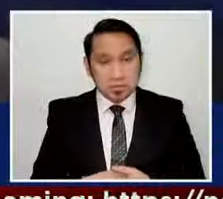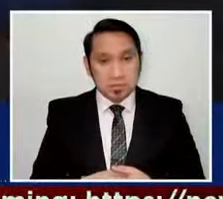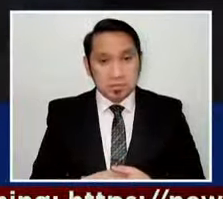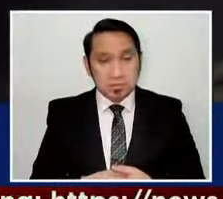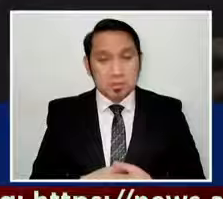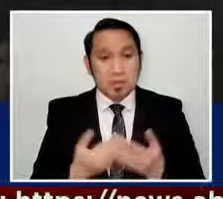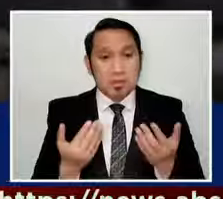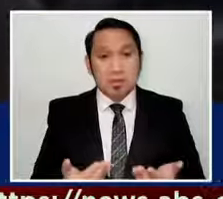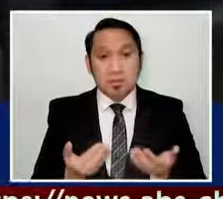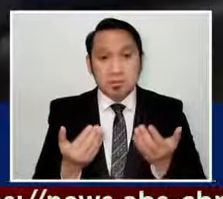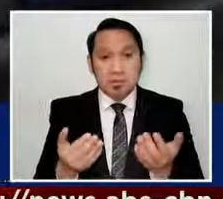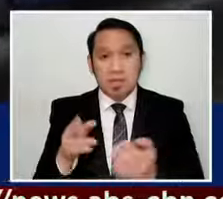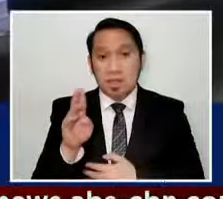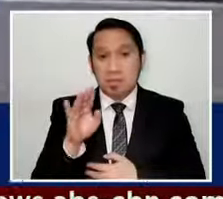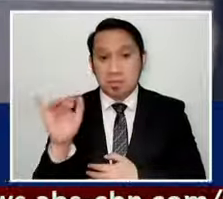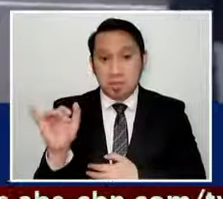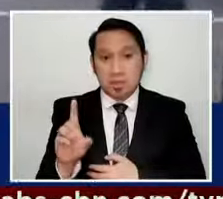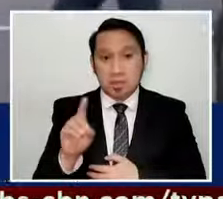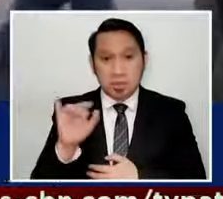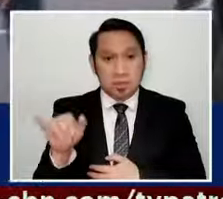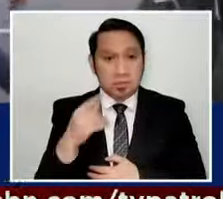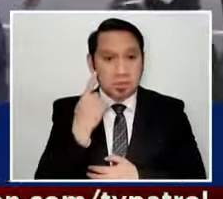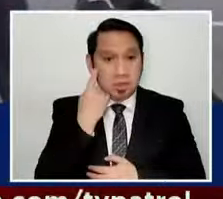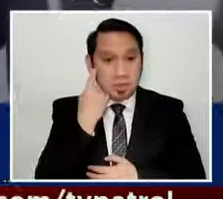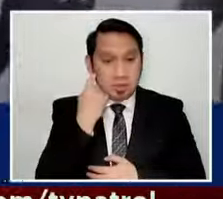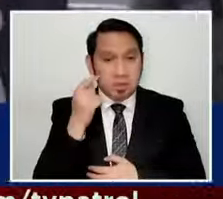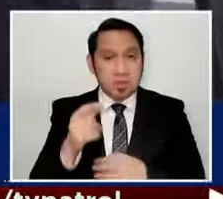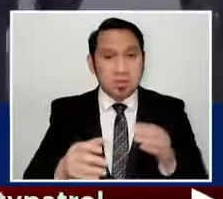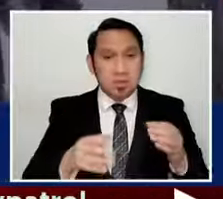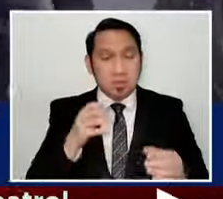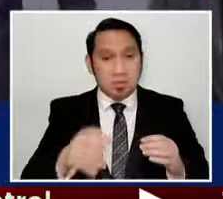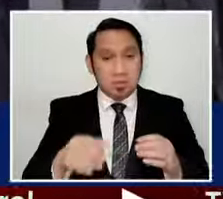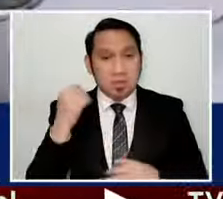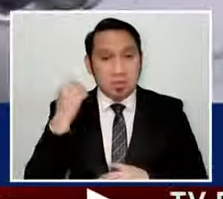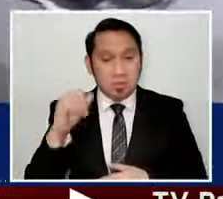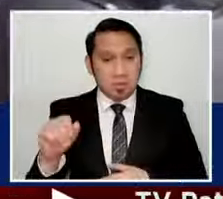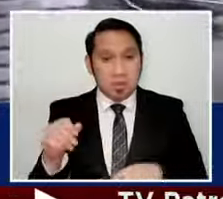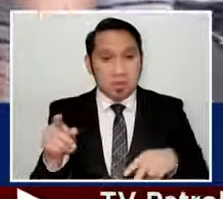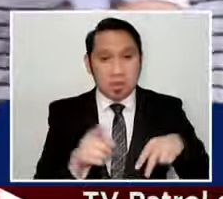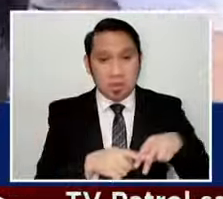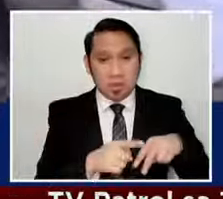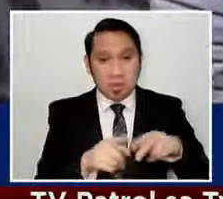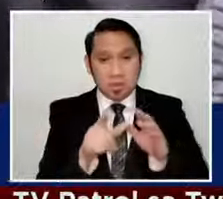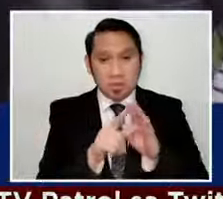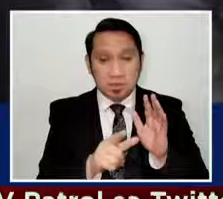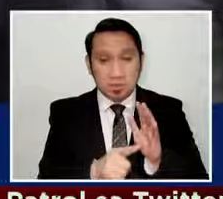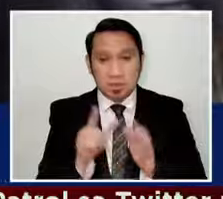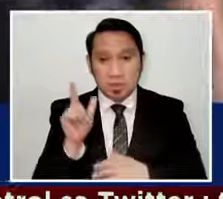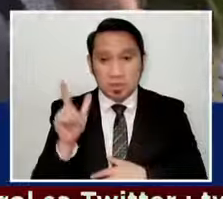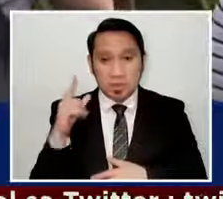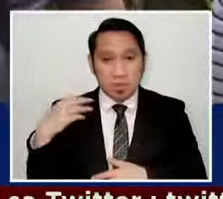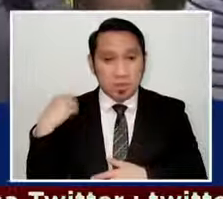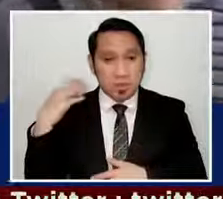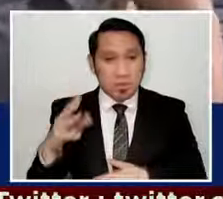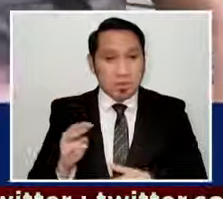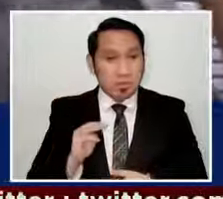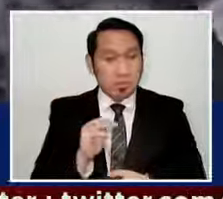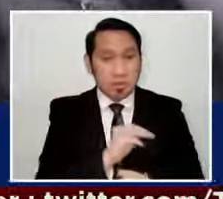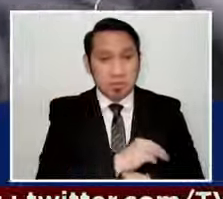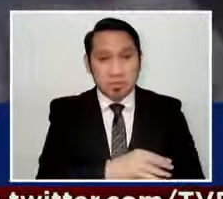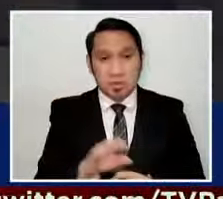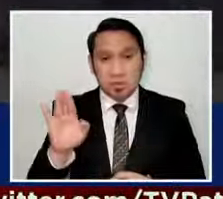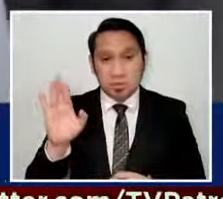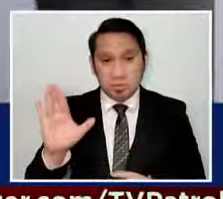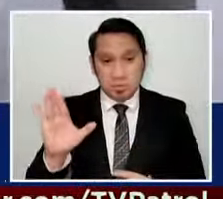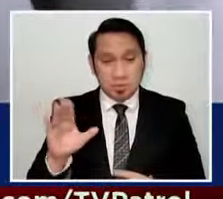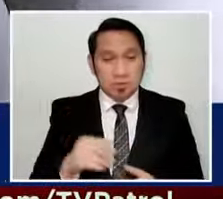Inirekomenda ng NBI sa DOJ kanina ang kasong paglabag sa anti-hazing law sa 20 opisyal at miyembro ng Tao Gama Phi